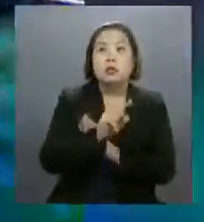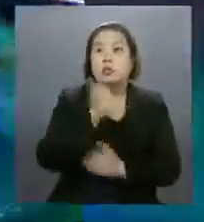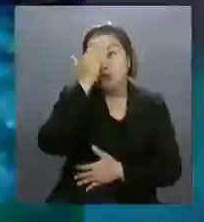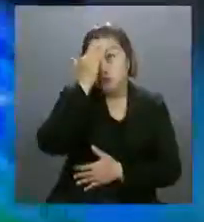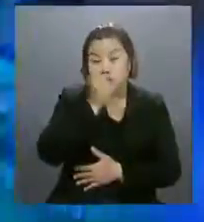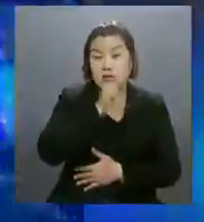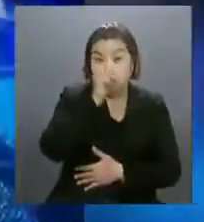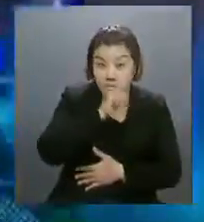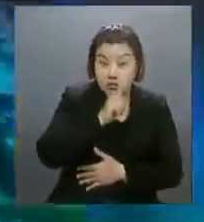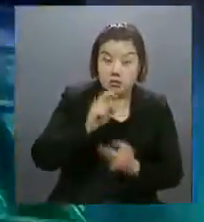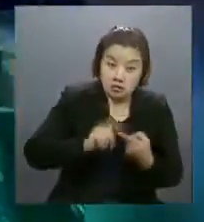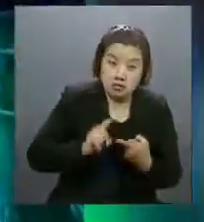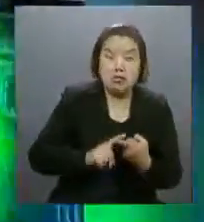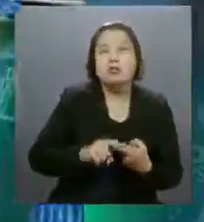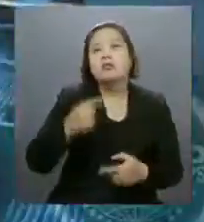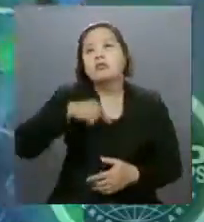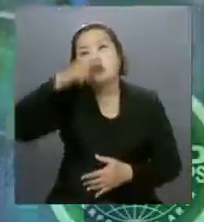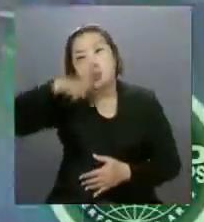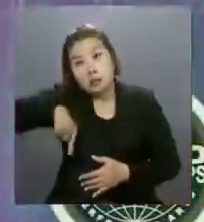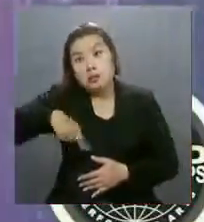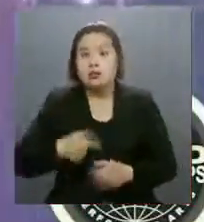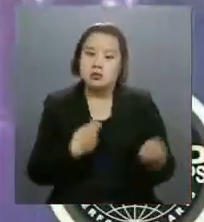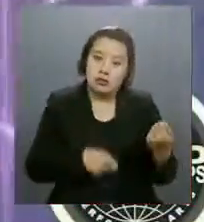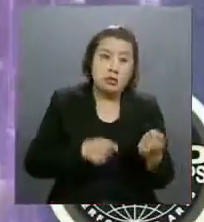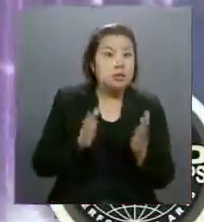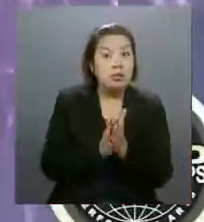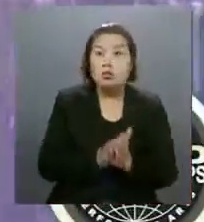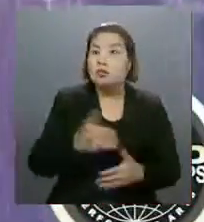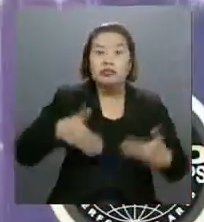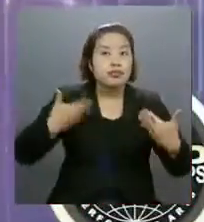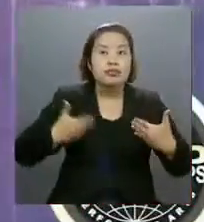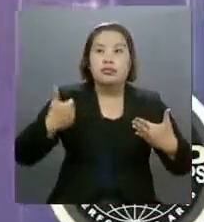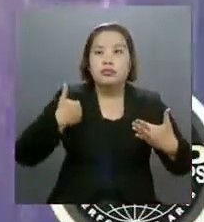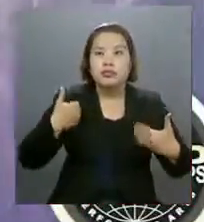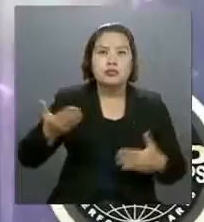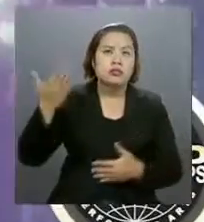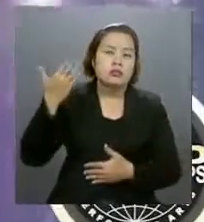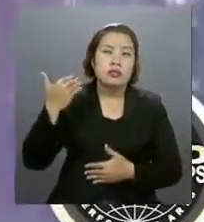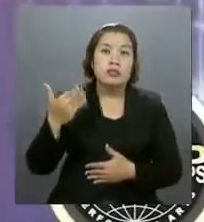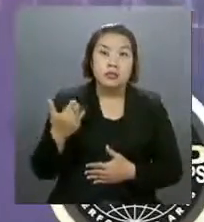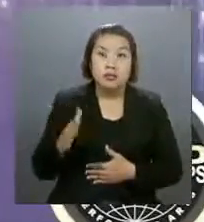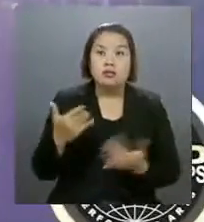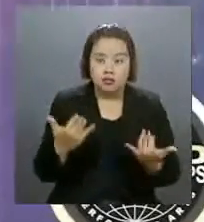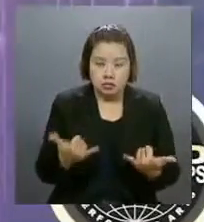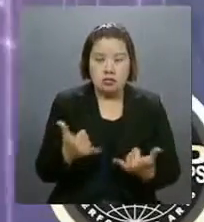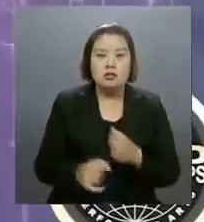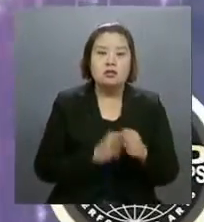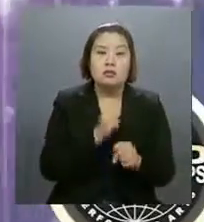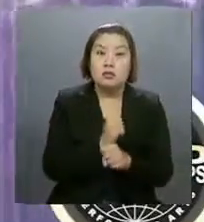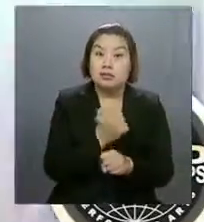านเพลงไทยเดิมเข้ากับดนตรีร่วมสมัยเวที World Championship of Performing Arts